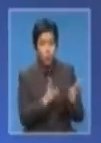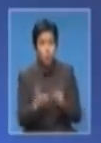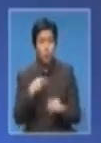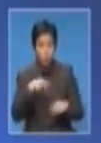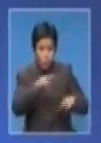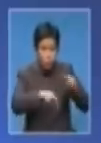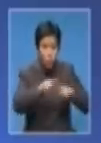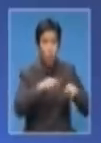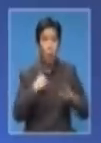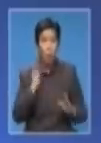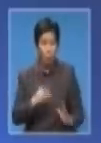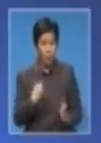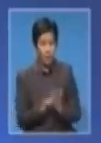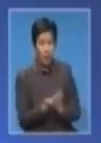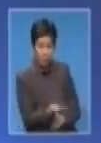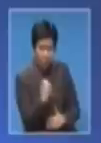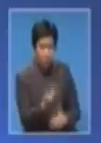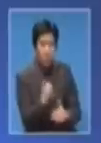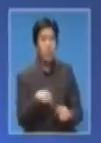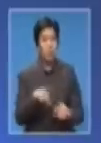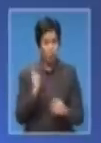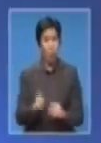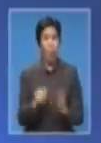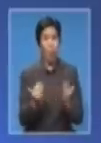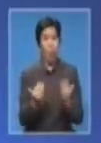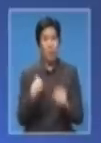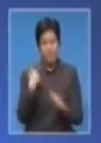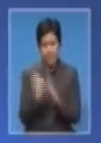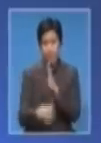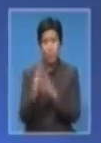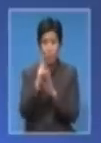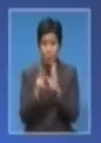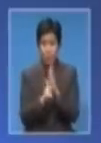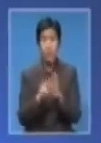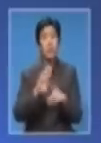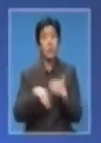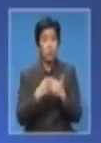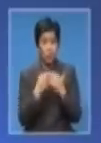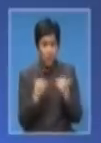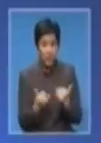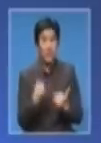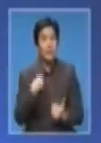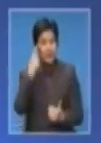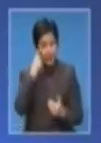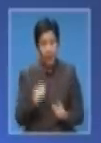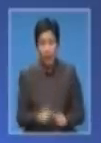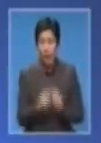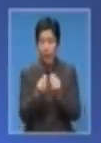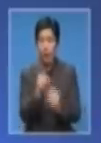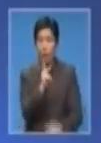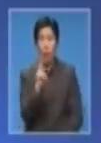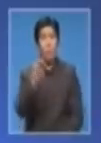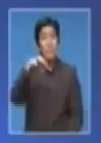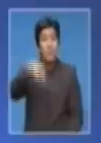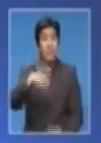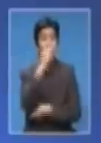ายทุนรีบออกมามอบคืนซะโดยเร็วนะครับมีความผิดตามกฎหมายทุกอย่างนะครับทางนี้ก็ได้มอบให้กรมป่าไม้ได้ดูแล